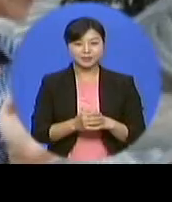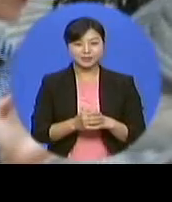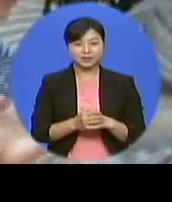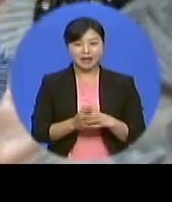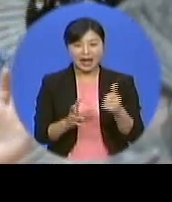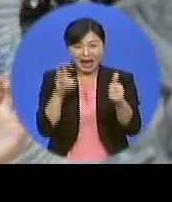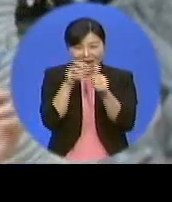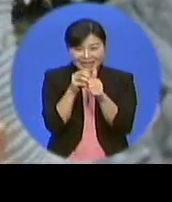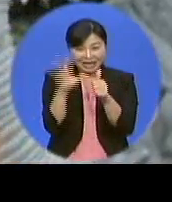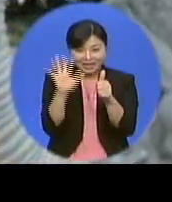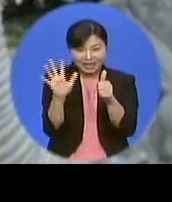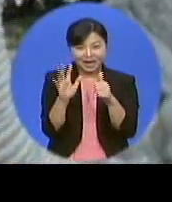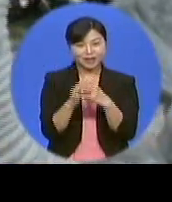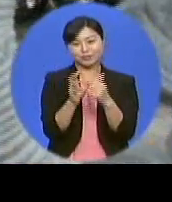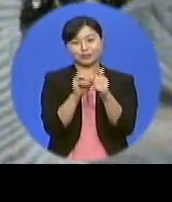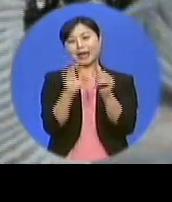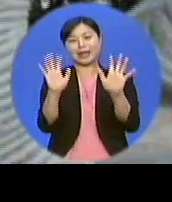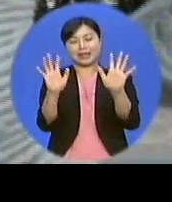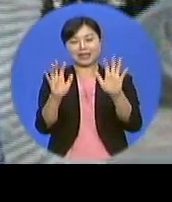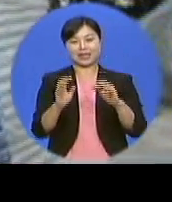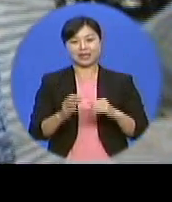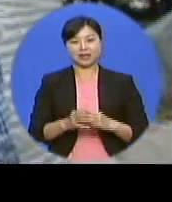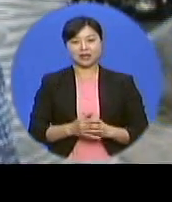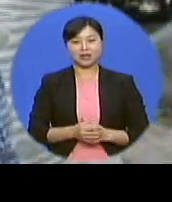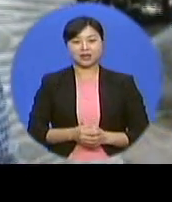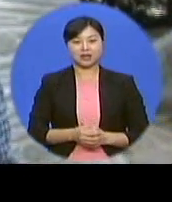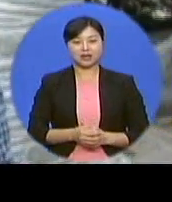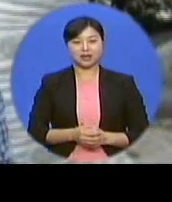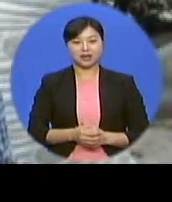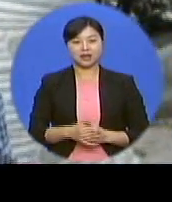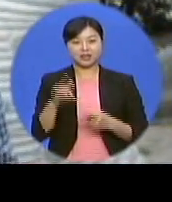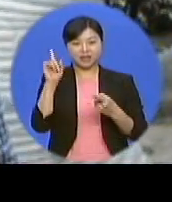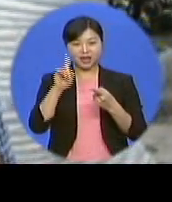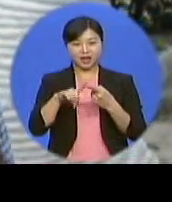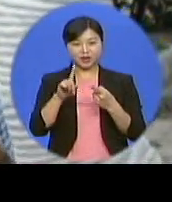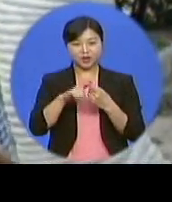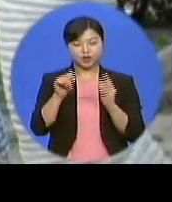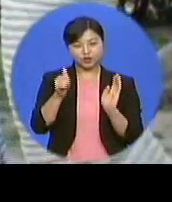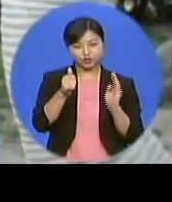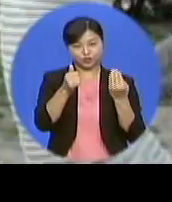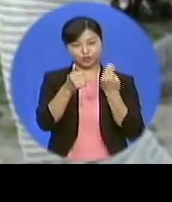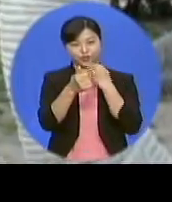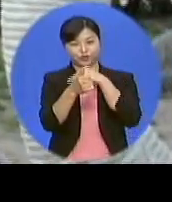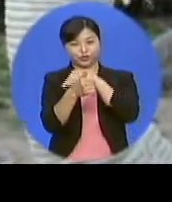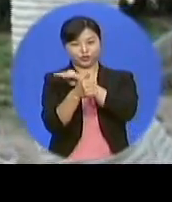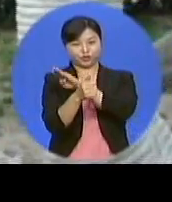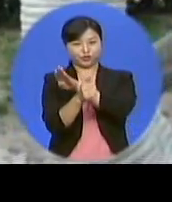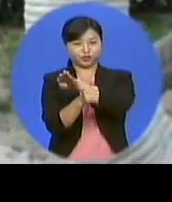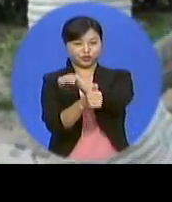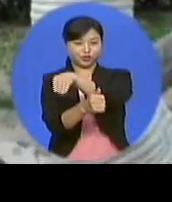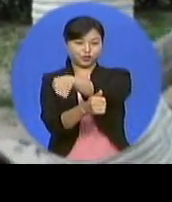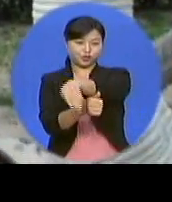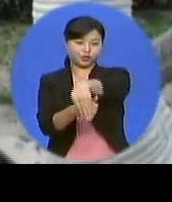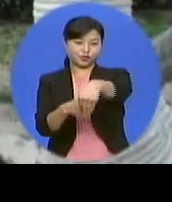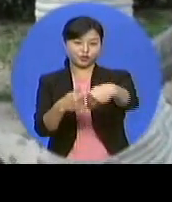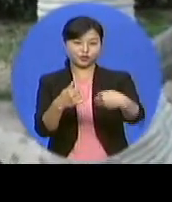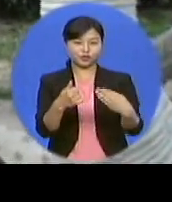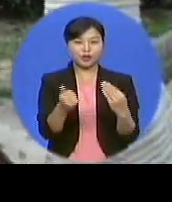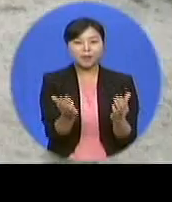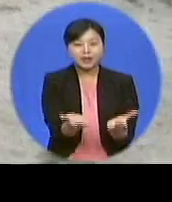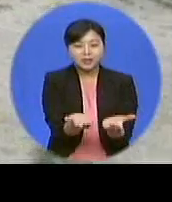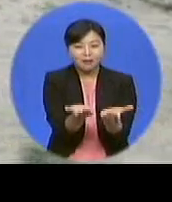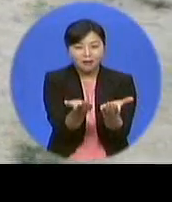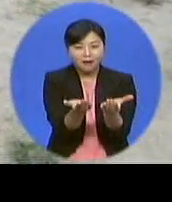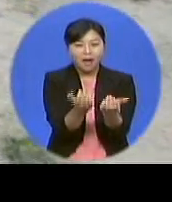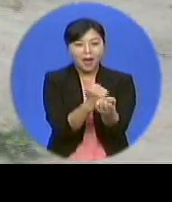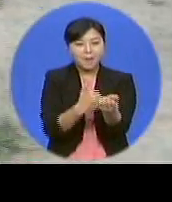물지는 아니겠죠? 네, 물지는 않아요. 그대로 쭉 한 바퀴를 돌고 가면은 어느 정도 내려오면 이제 밑에를